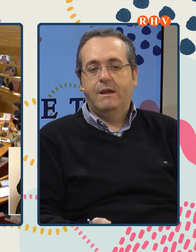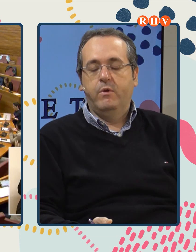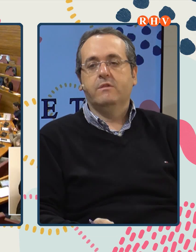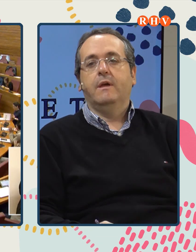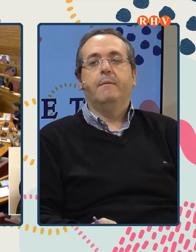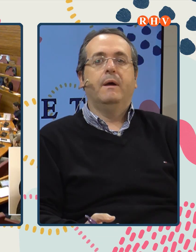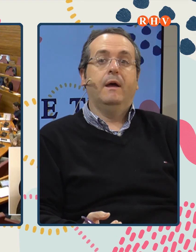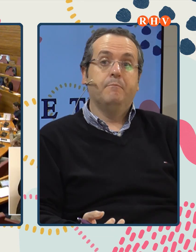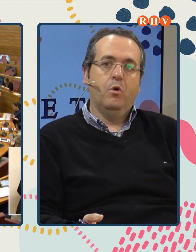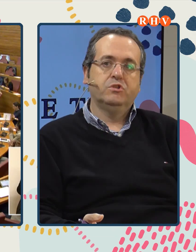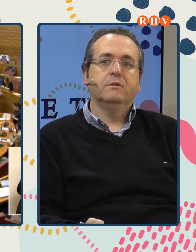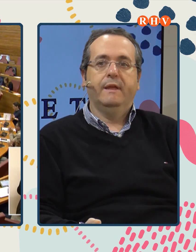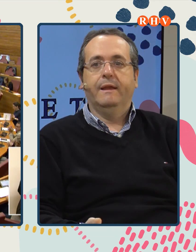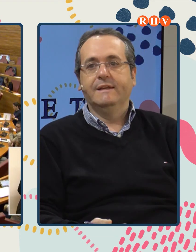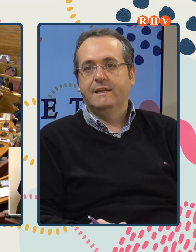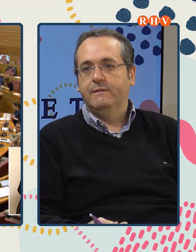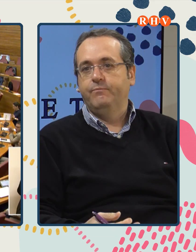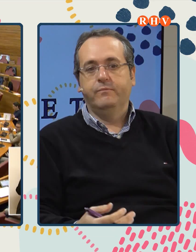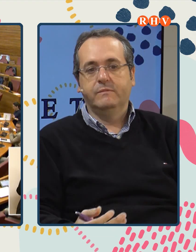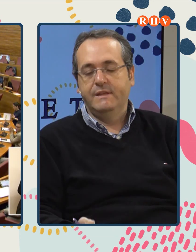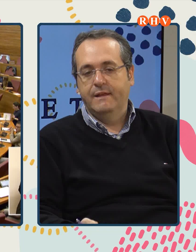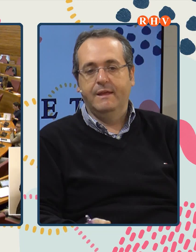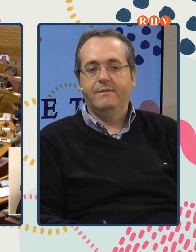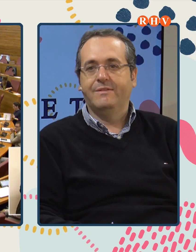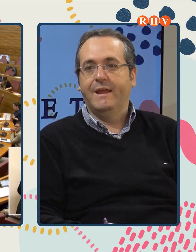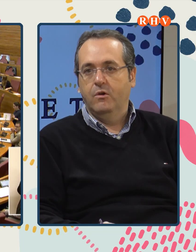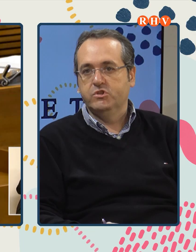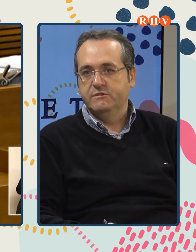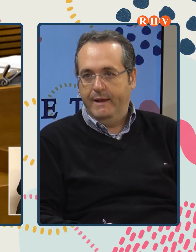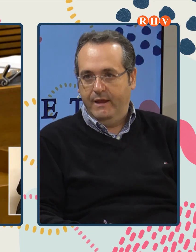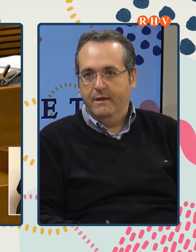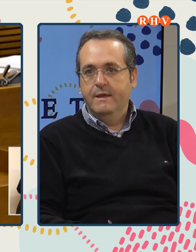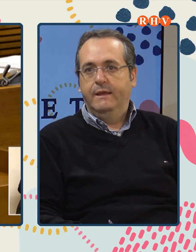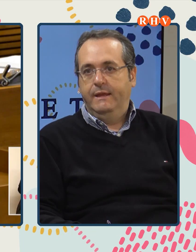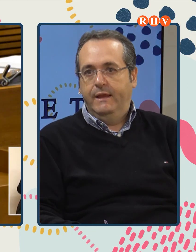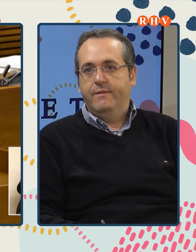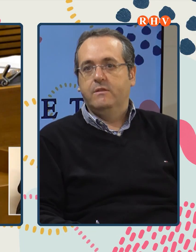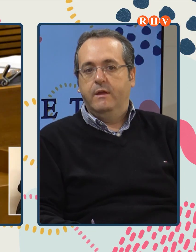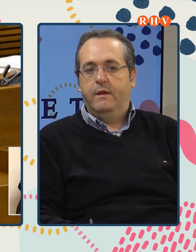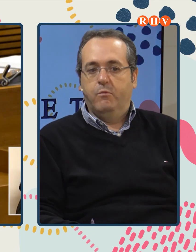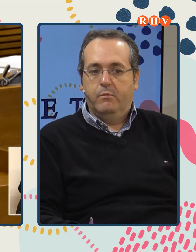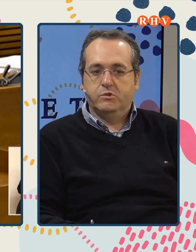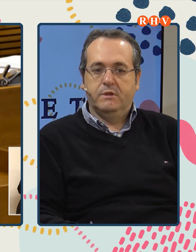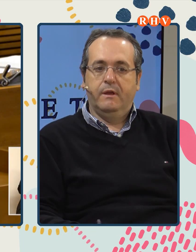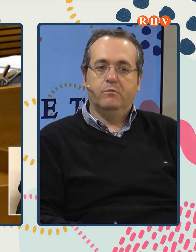de seure's amb Vox, que s'ha titllat de traïdors a Espanya i ha dit